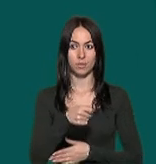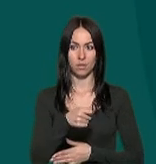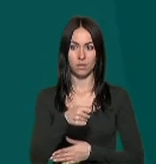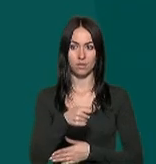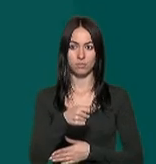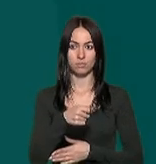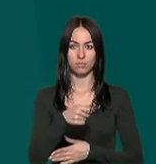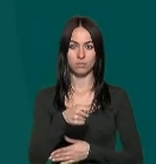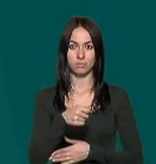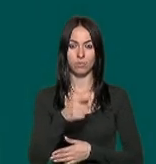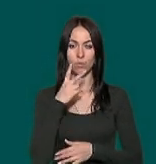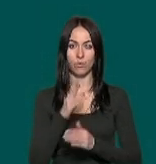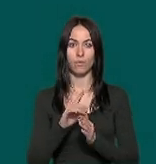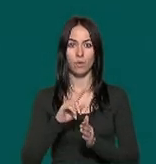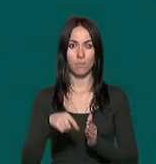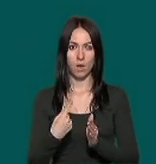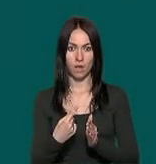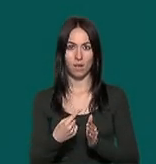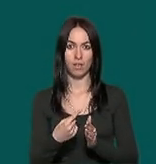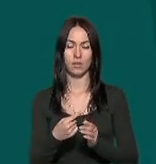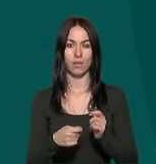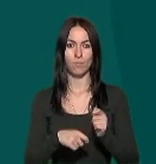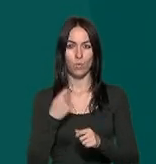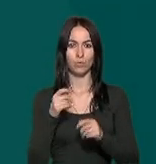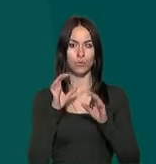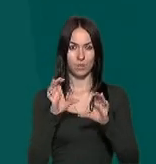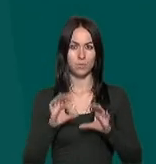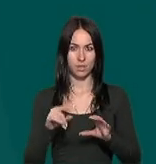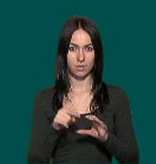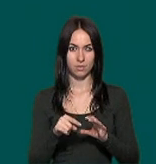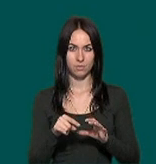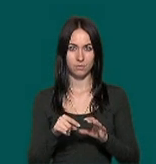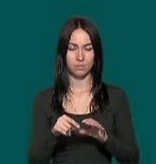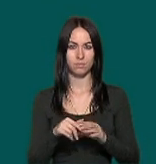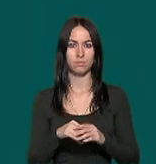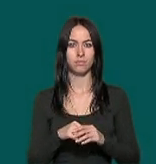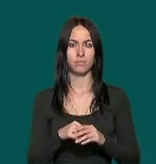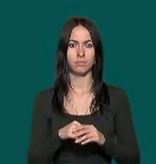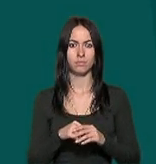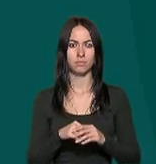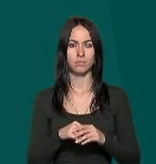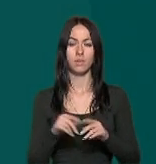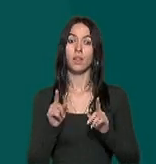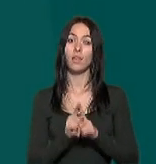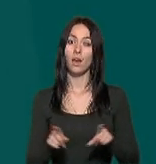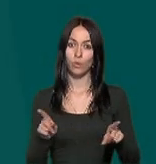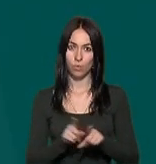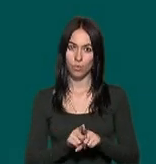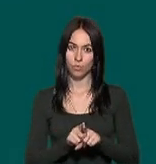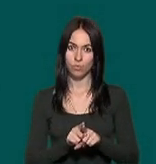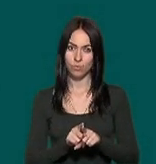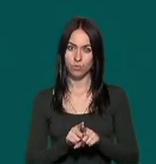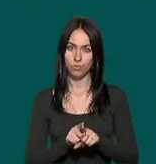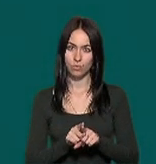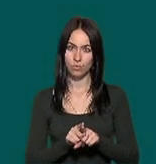Вимагали визнати порушення пункту 3 статті 5 Конвенції про захист прав людини та свобод, а також пункту 1